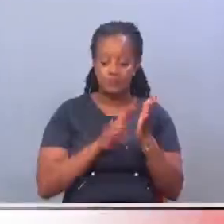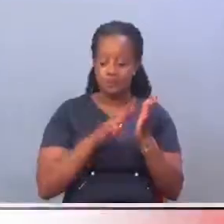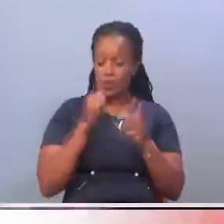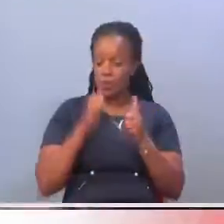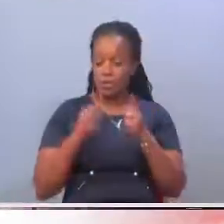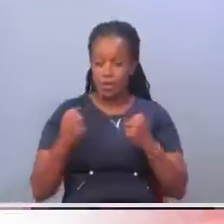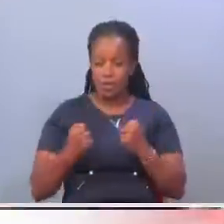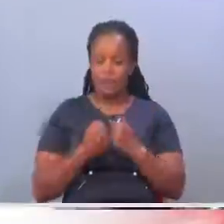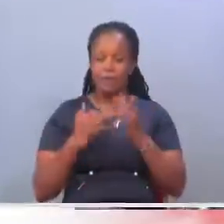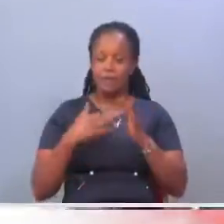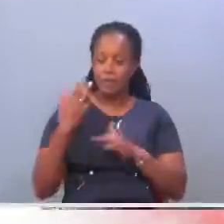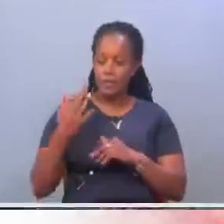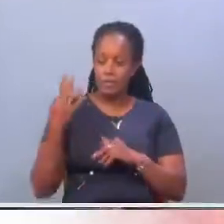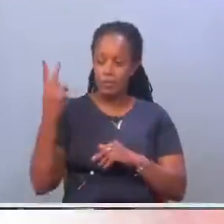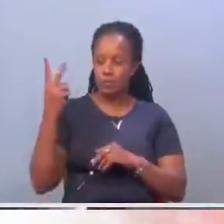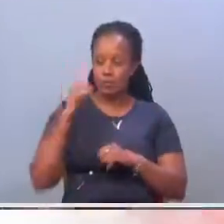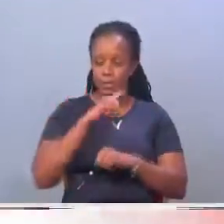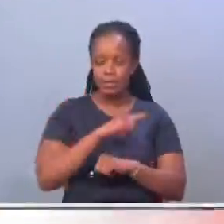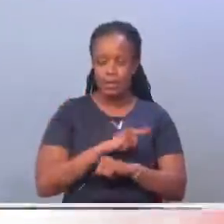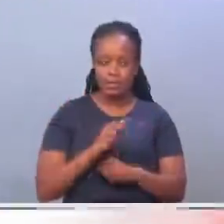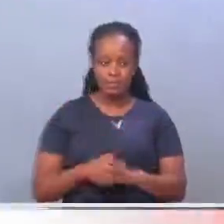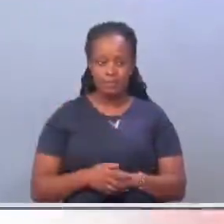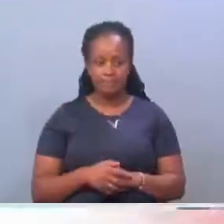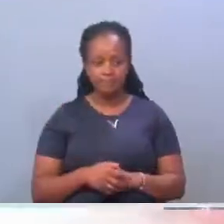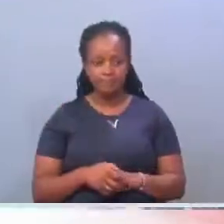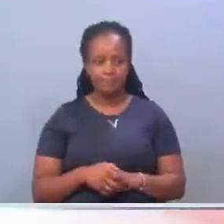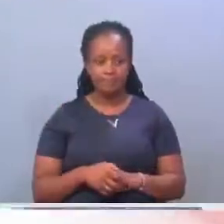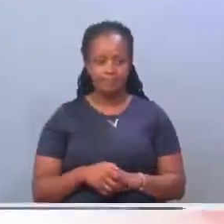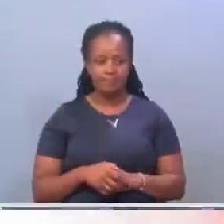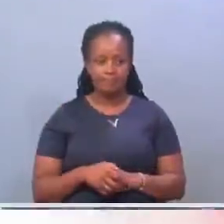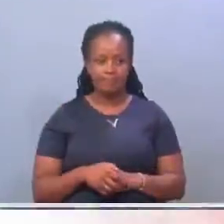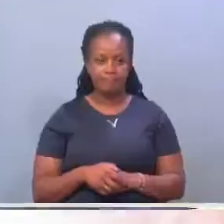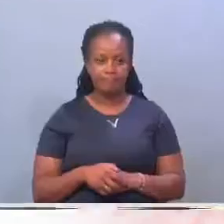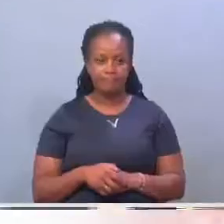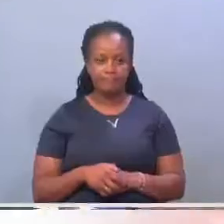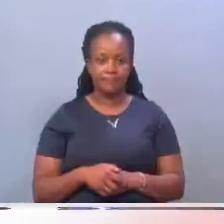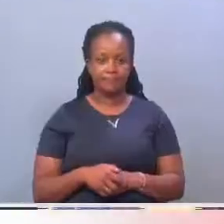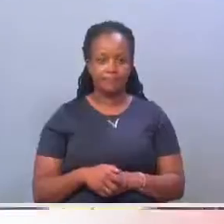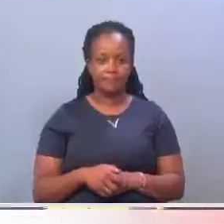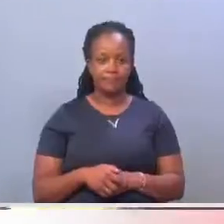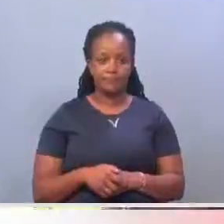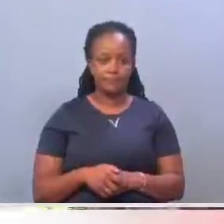in 2 days. Mwangi Maina, TV 47, Nairobi.